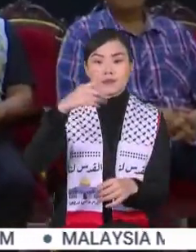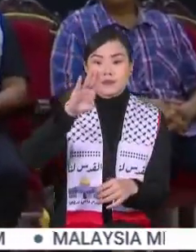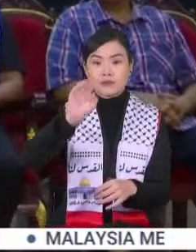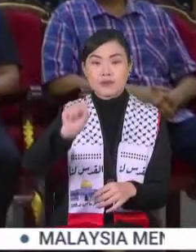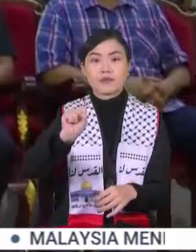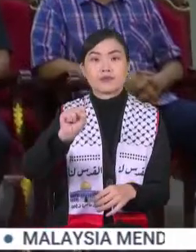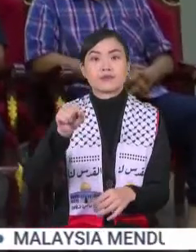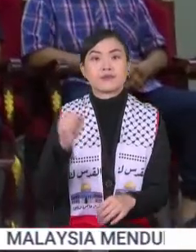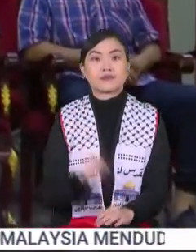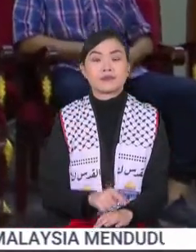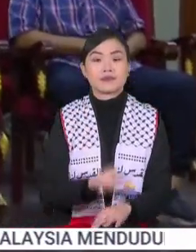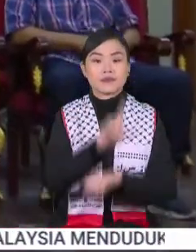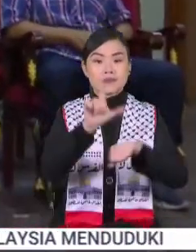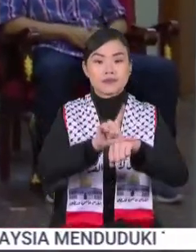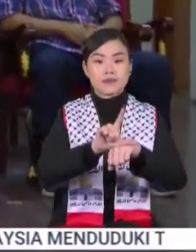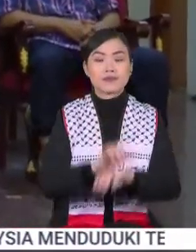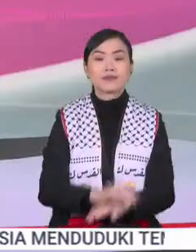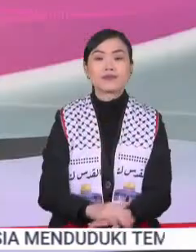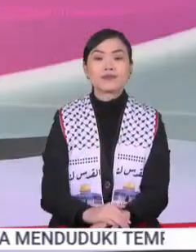antarabangsa